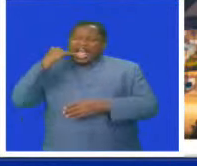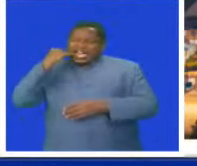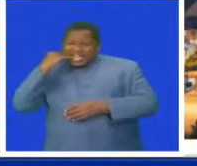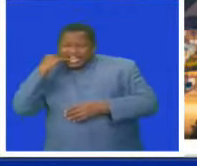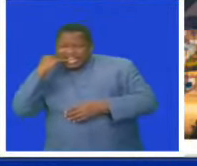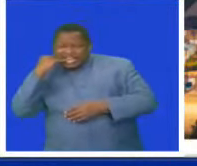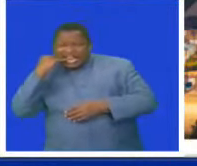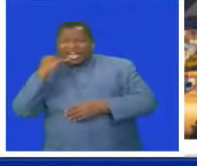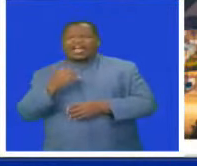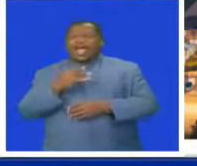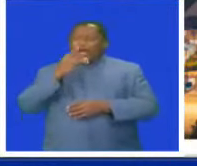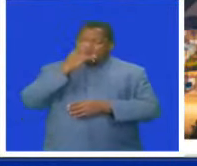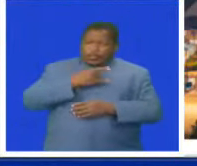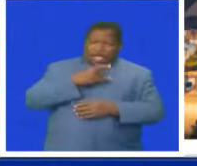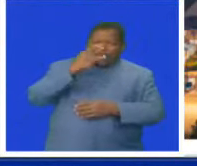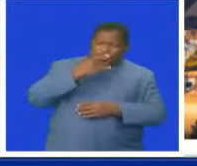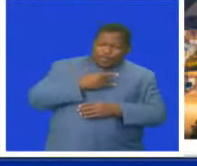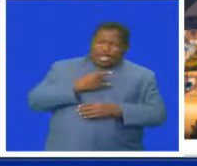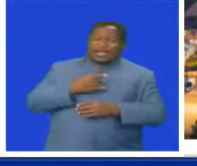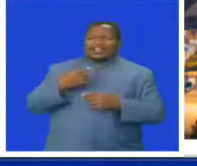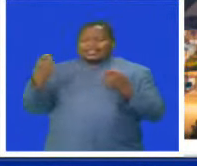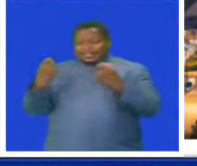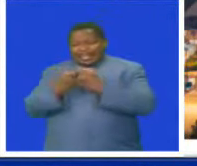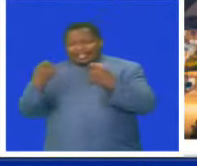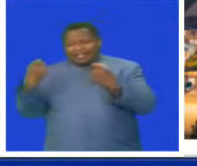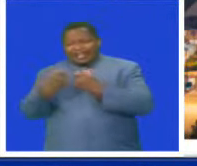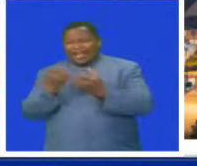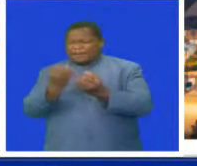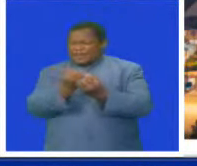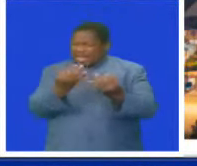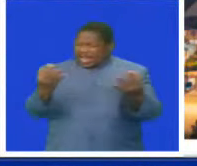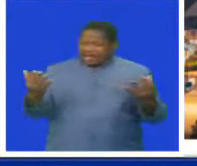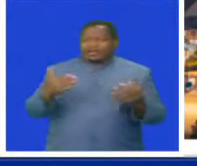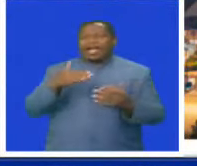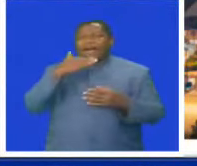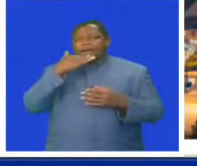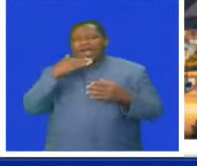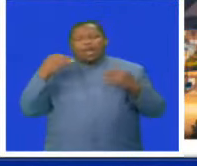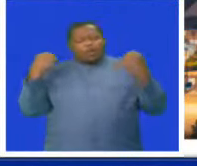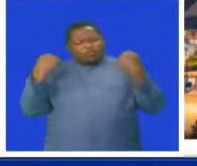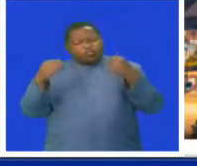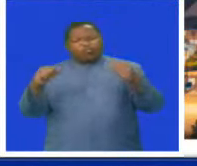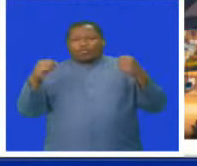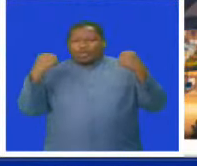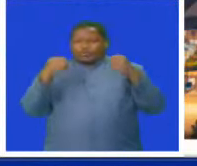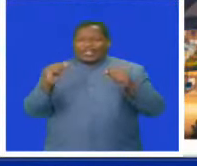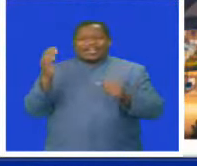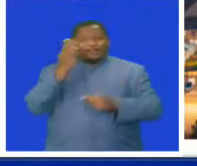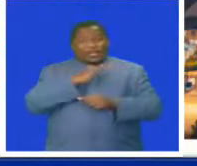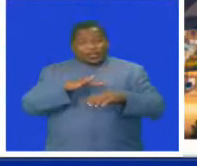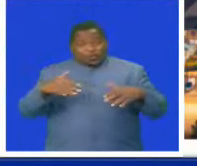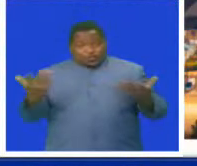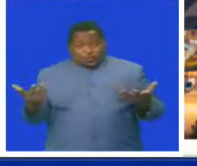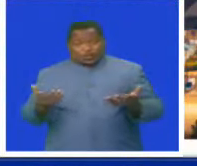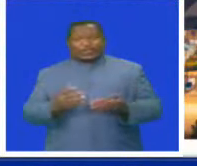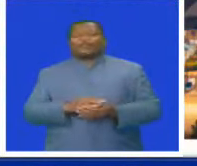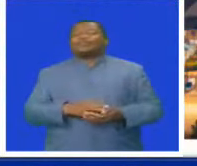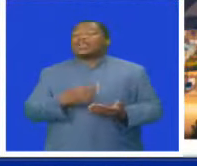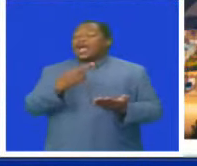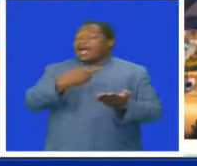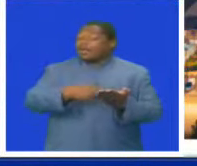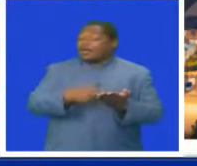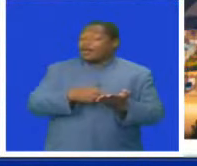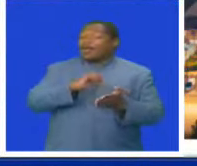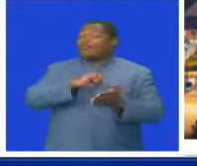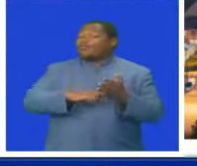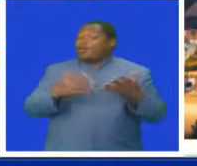lebhebhetela ludlame nekuhlukubetana lapha eSwatini. Loke kucukethwe ngombiko welicwaningo olwendiwe iNyuvesi